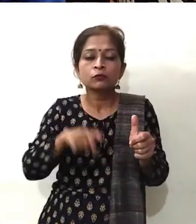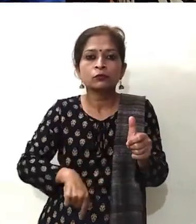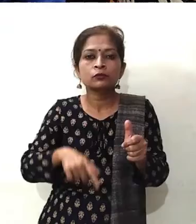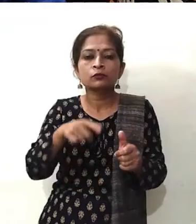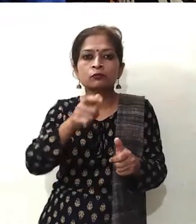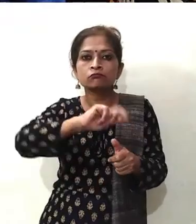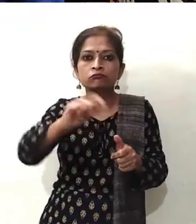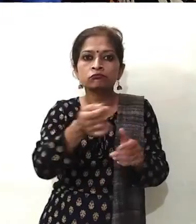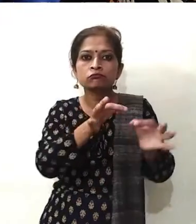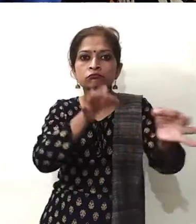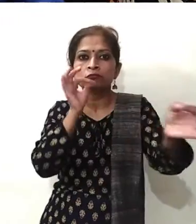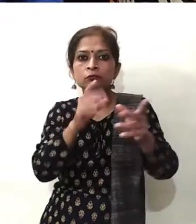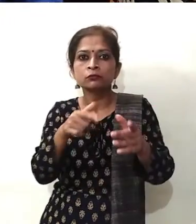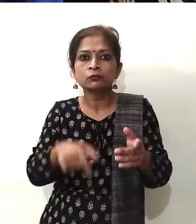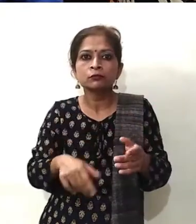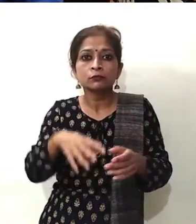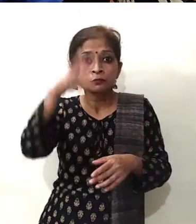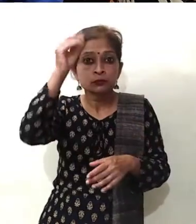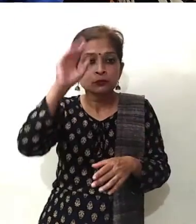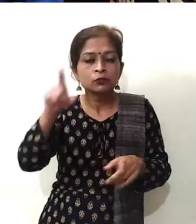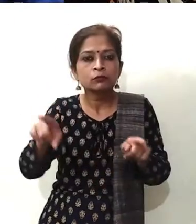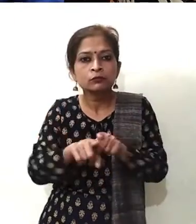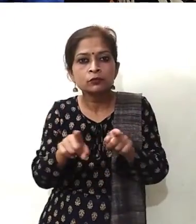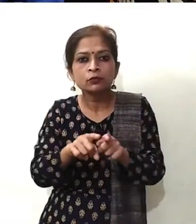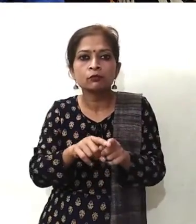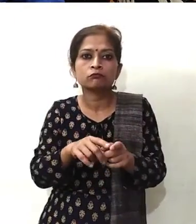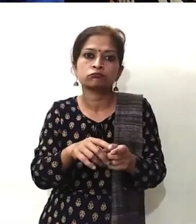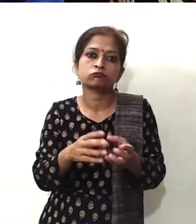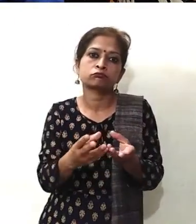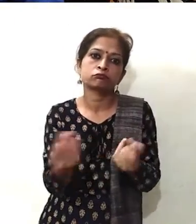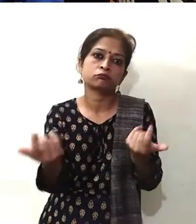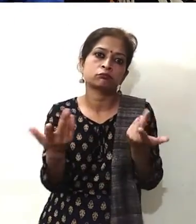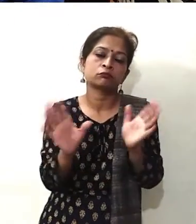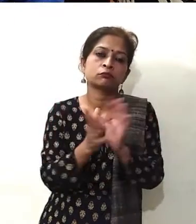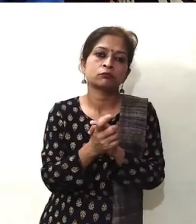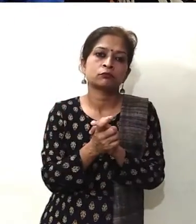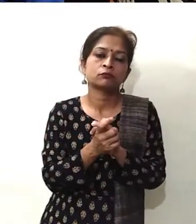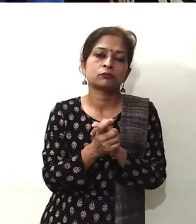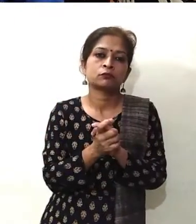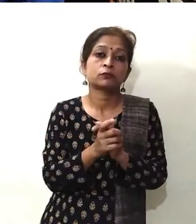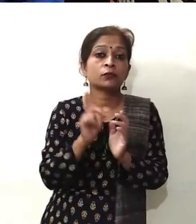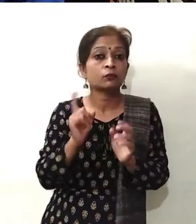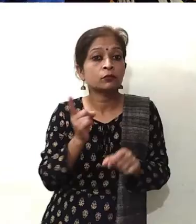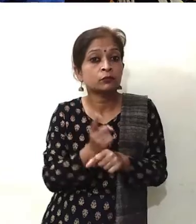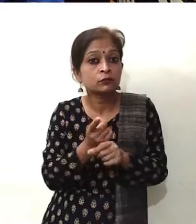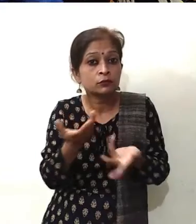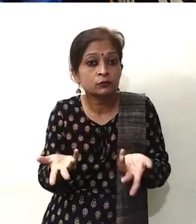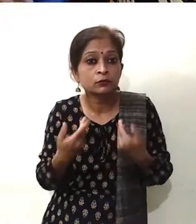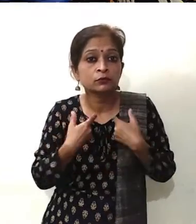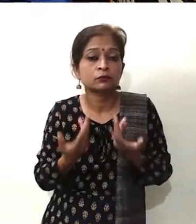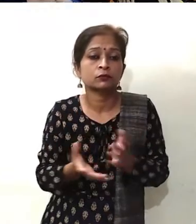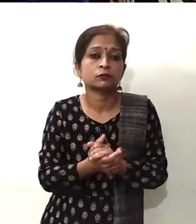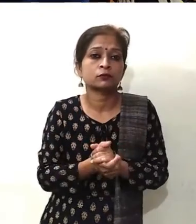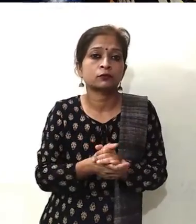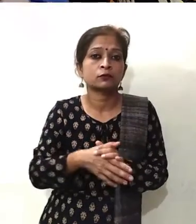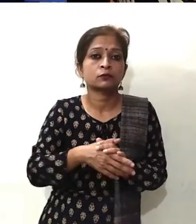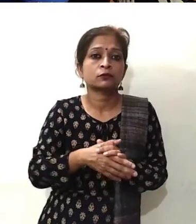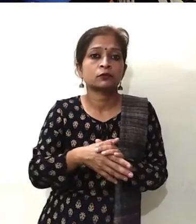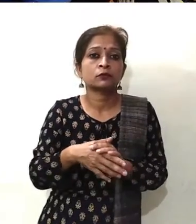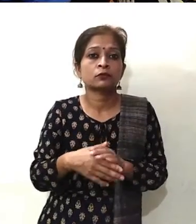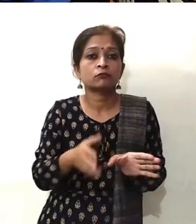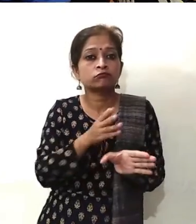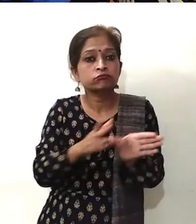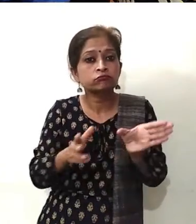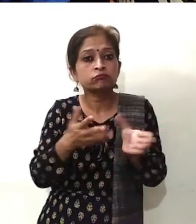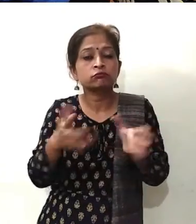वो सारा का सारा दांव पे लग गया। लेकिन गुरु है, सीखने योग्य तो वही है जो कि मुक्त कर दे। मुक्त